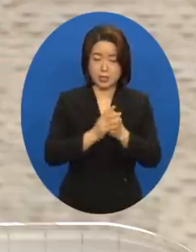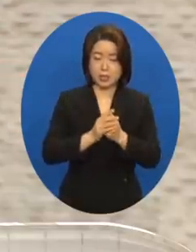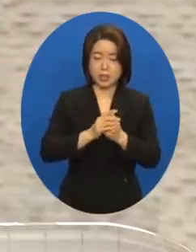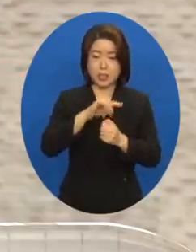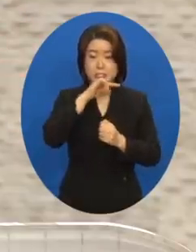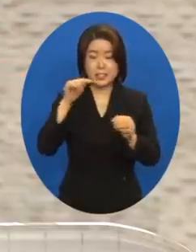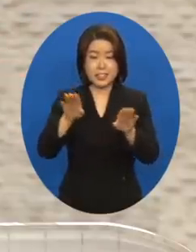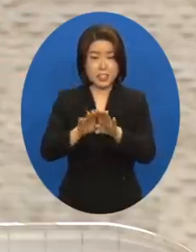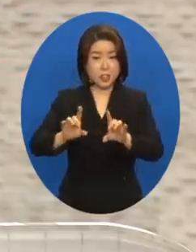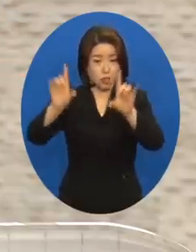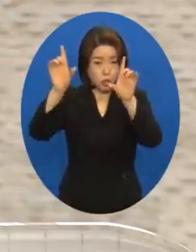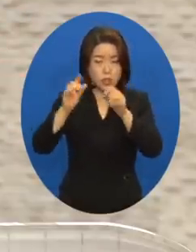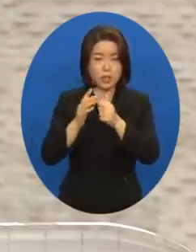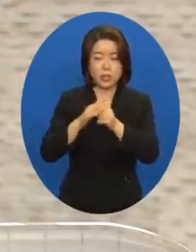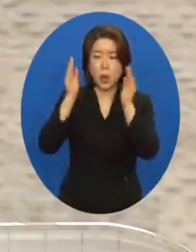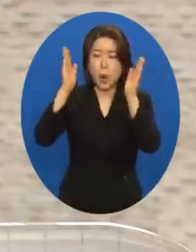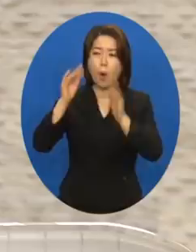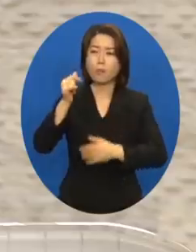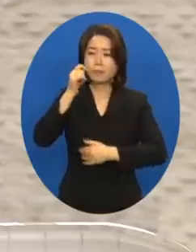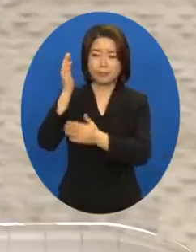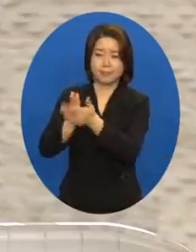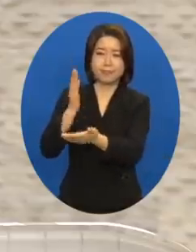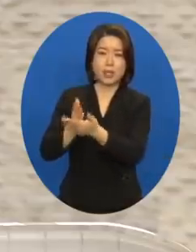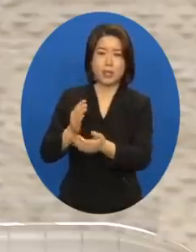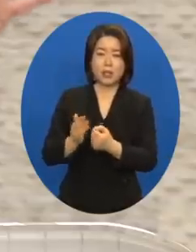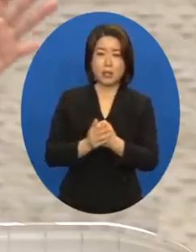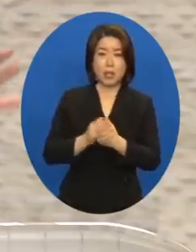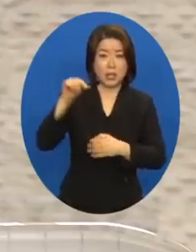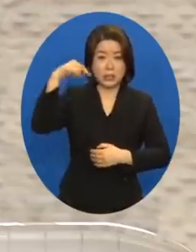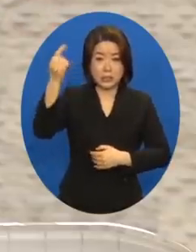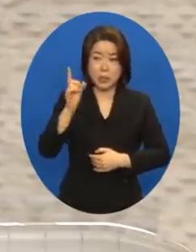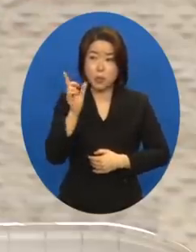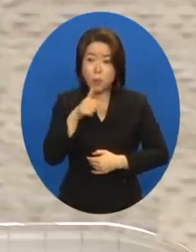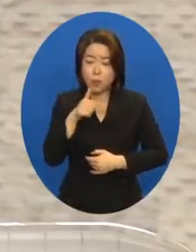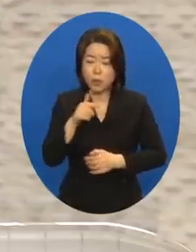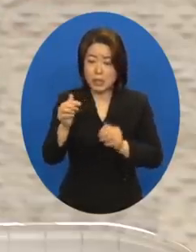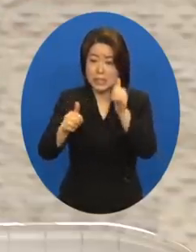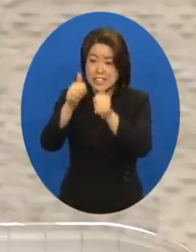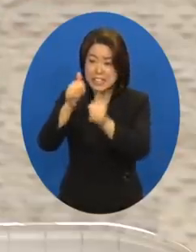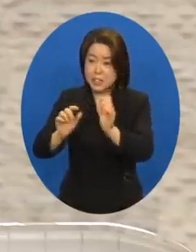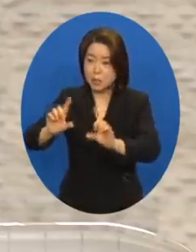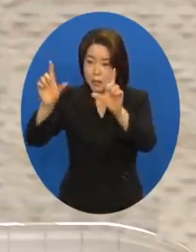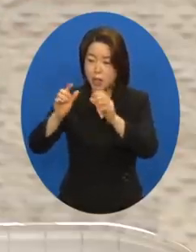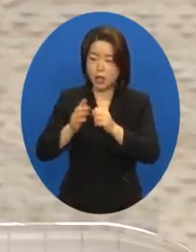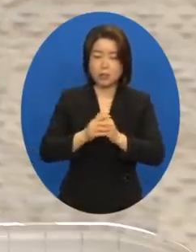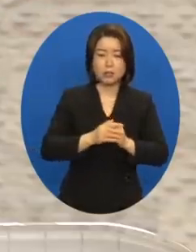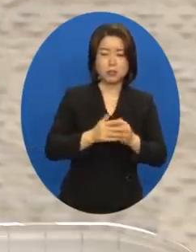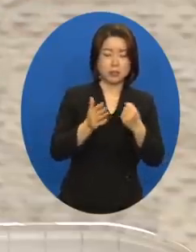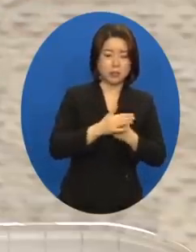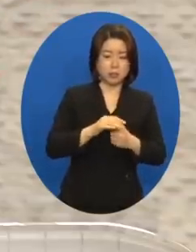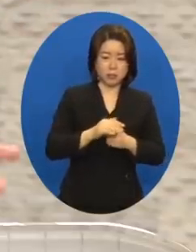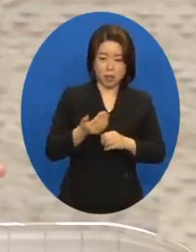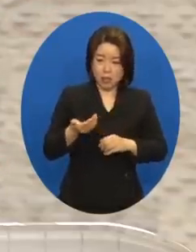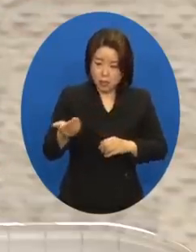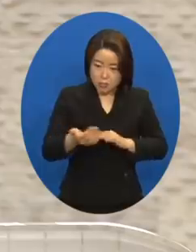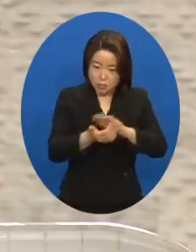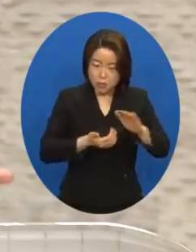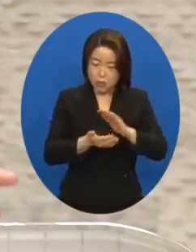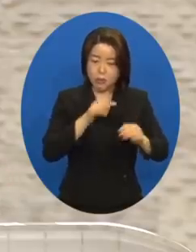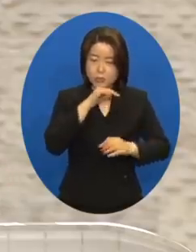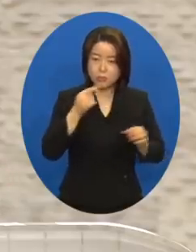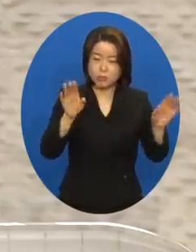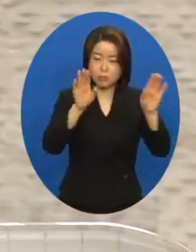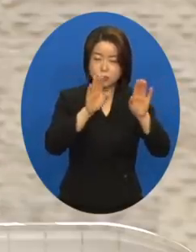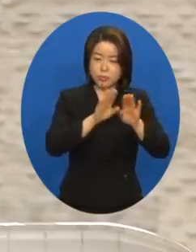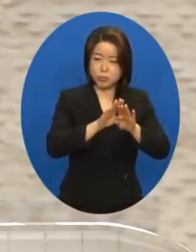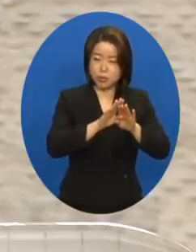하겠습니다 오류리 시 오 민 제도 절대로 주일에는 공부하면 된다 그래서 주위를 공부를 못하고